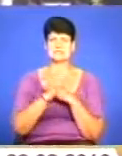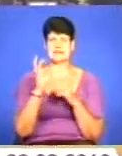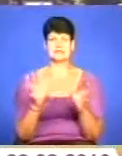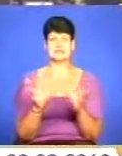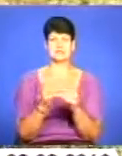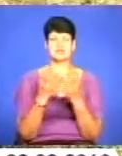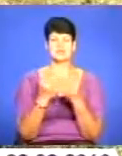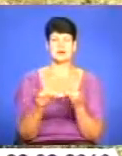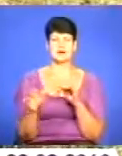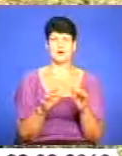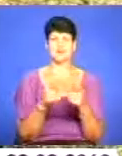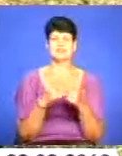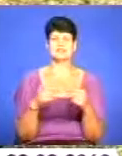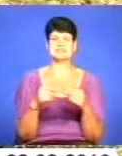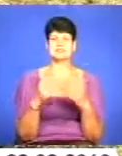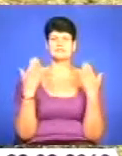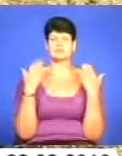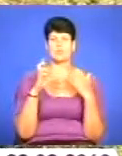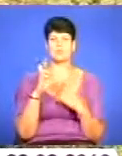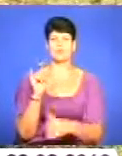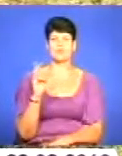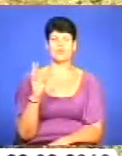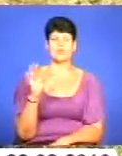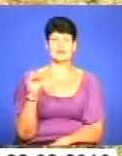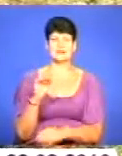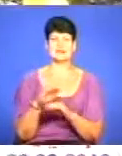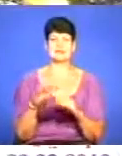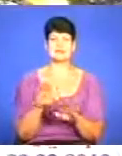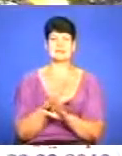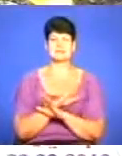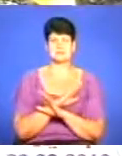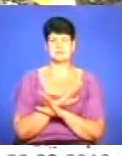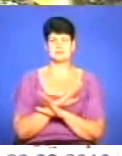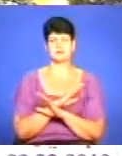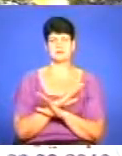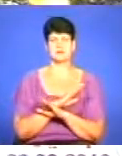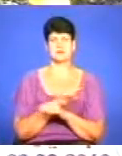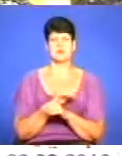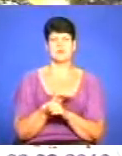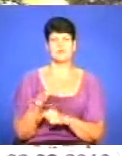акція – організація відпочинку у Буковелі для дітей загиблих воїнів АТО з Тернопілля.